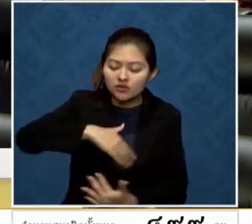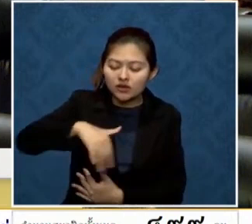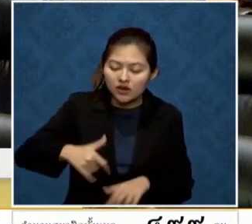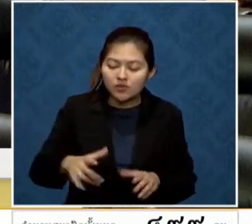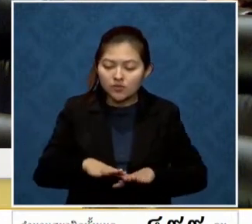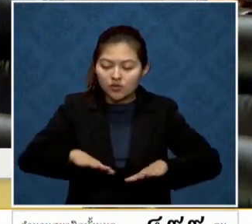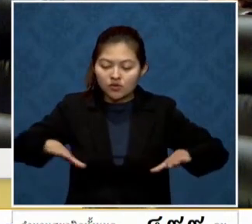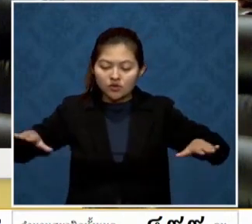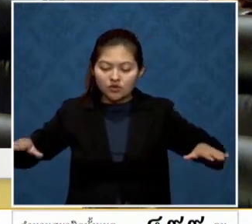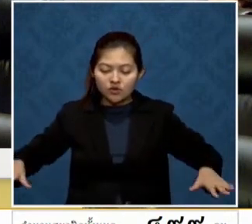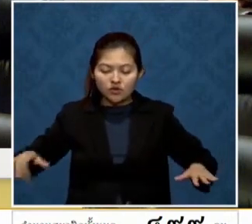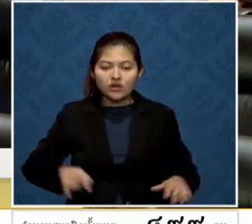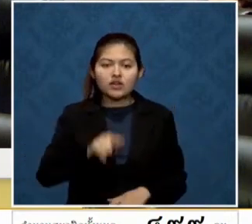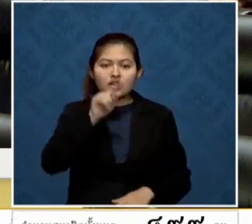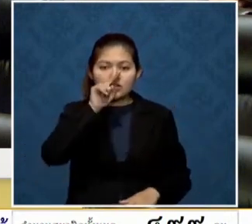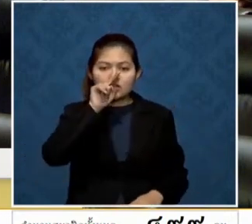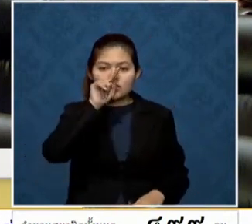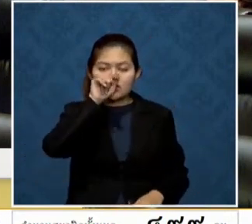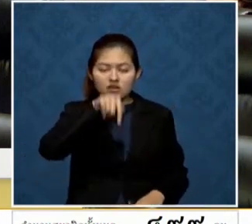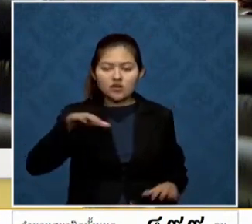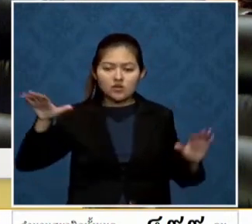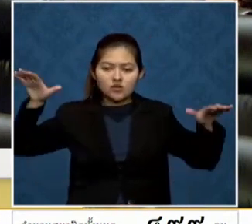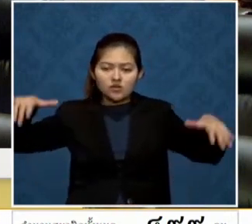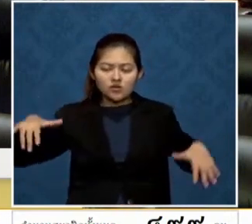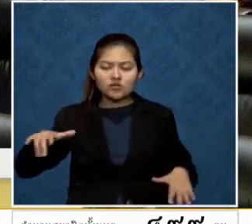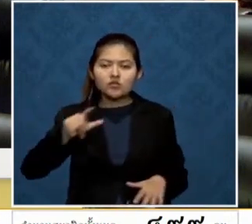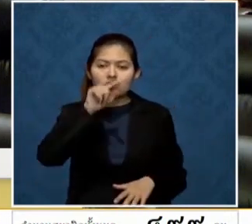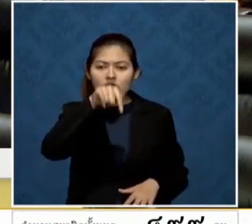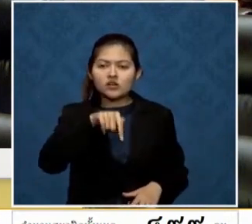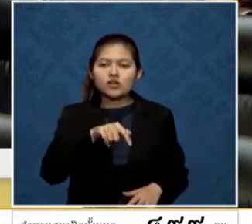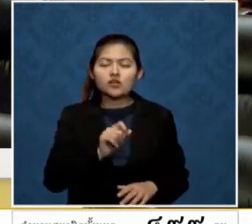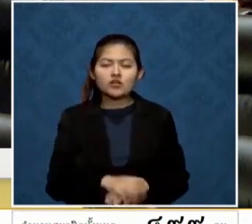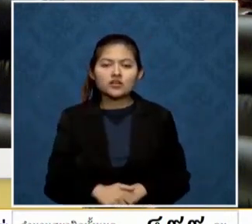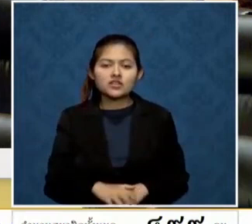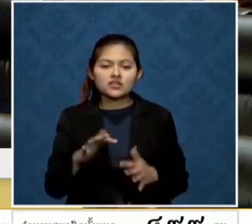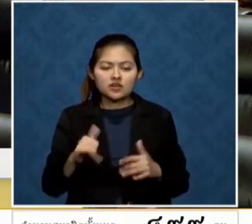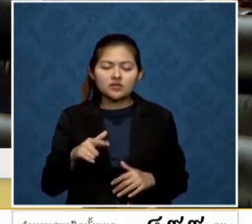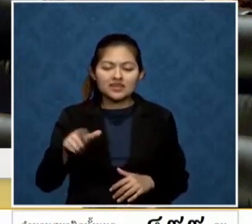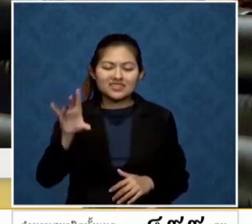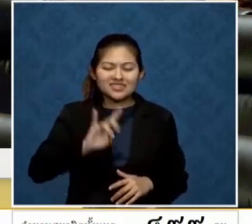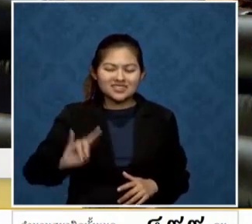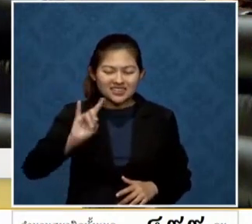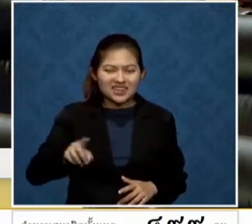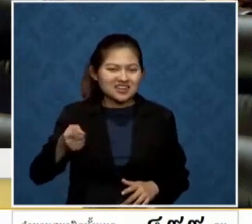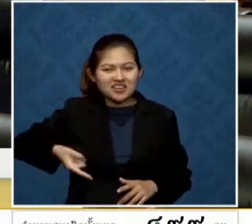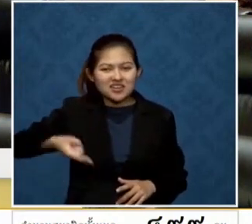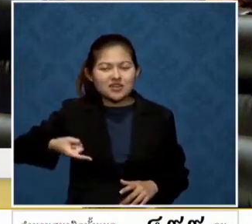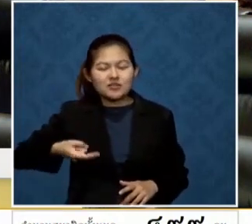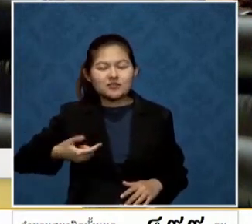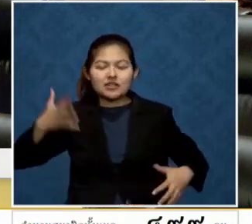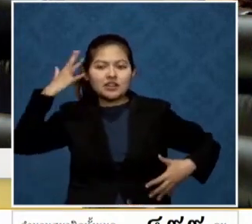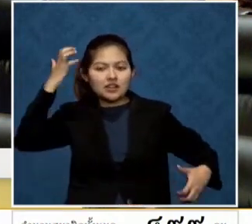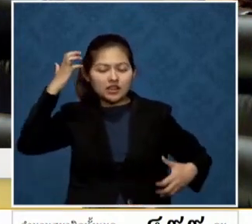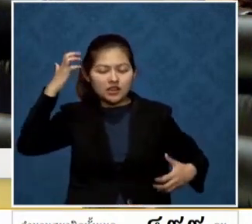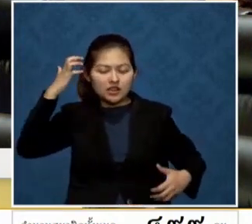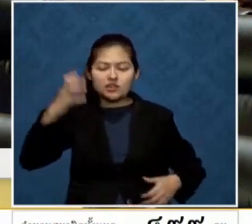เกาะนั้นมีเหยี่ยวอาศัยอยู่ก็คือนกเหยี่ยวซึ่งเป็นสัตว์ดั้งเดิมจะถูกลิงรบกวน